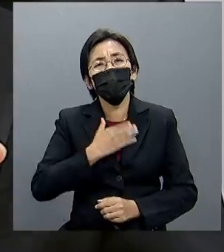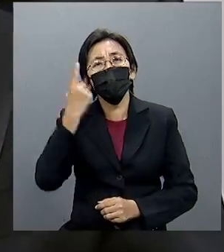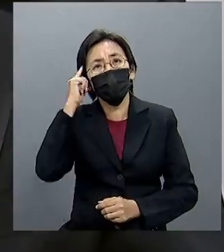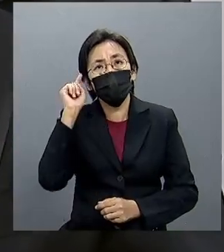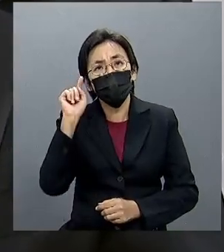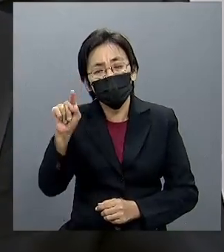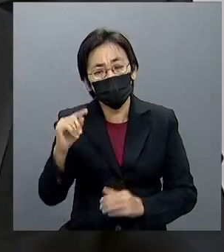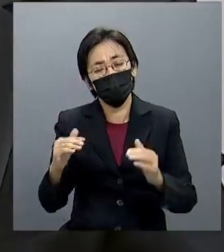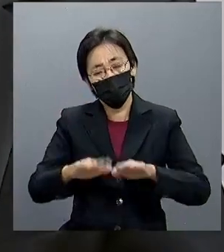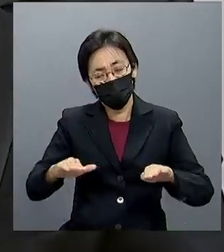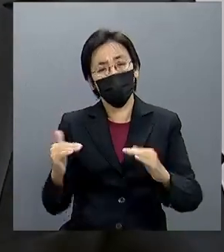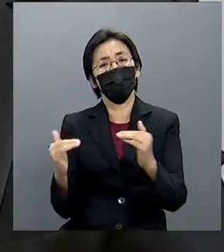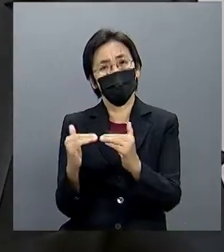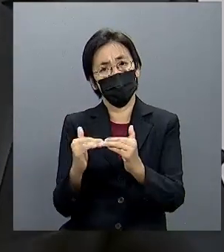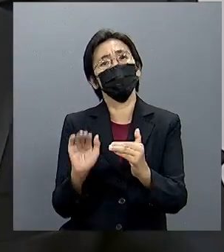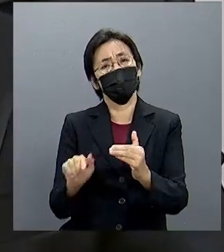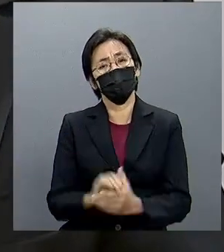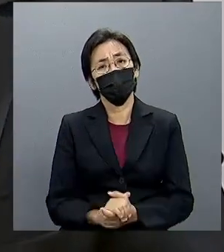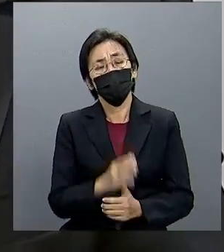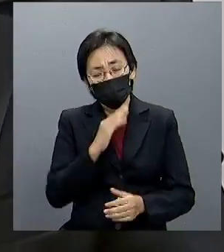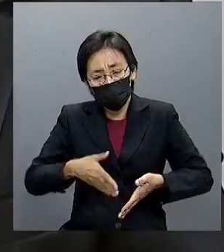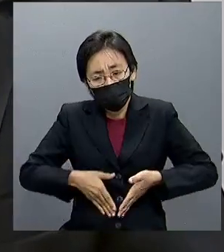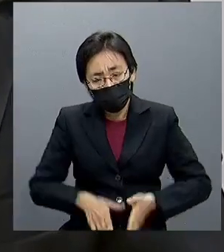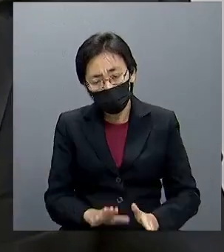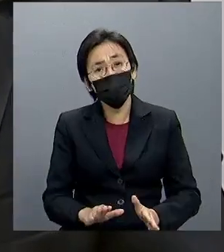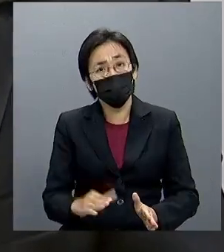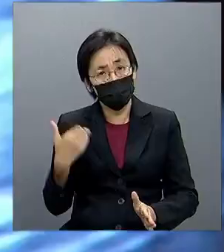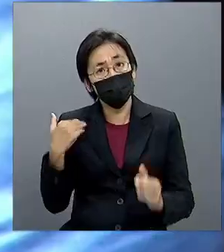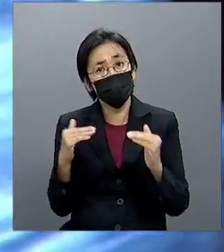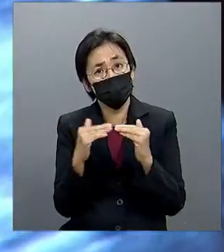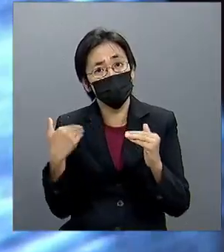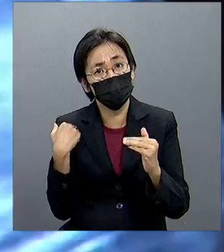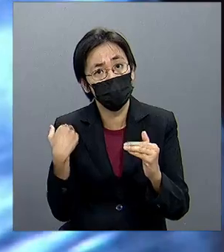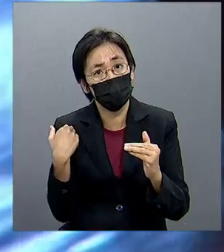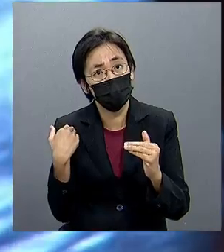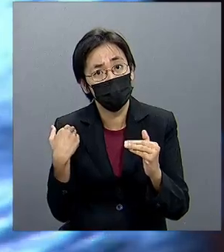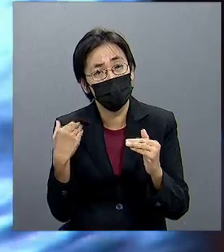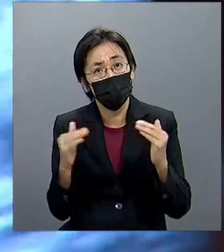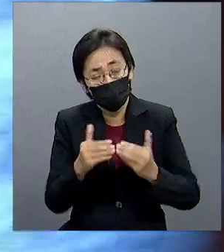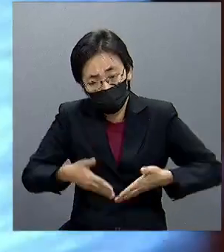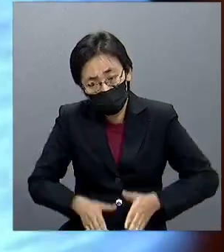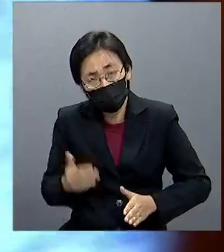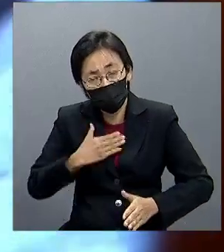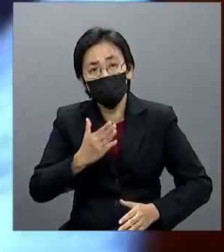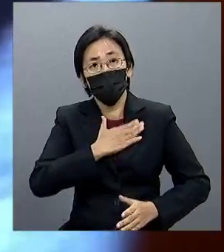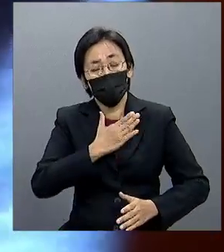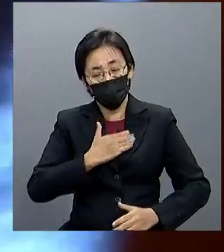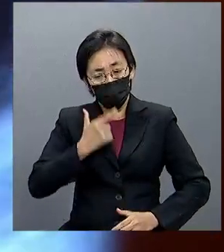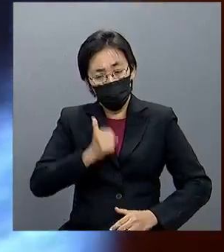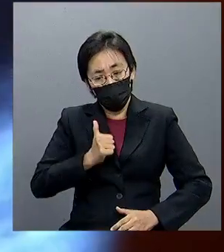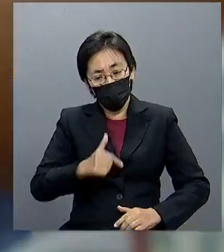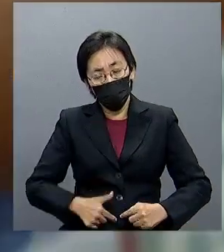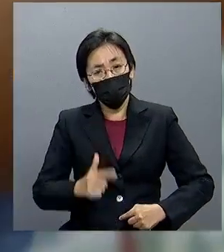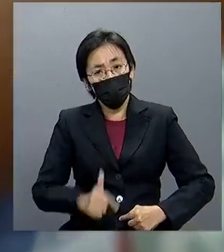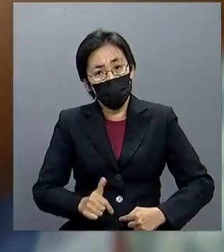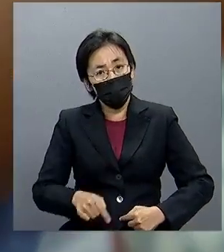ในครรภ์ถ้าเขาเกิดมาเขาควรจะมีสิทธิเกิดไหมคำถามก่อนนะครับเราเป็นผู้กำหนดหรือเด็กเขามีสิทธิที่จะกำหนดตัวเขาเอง